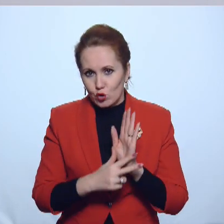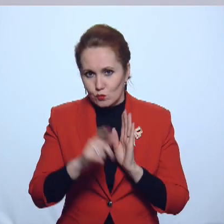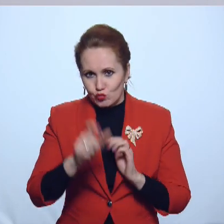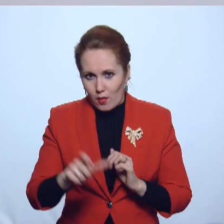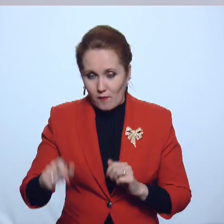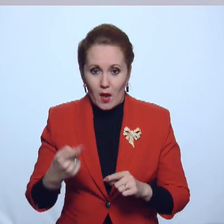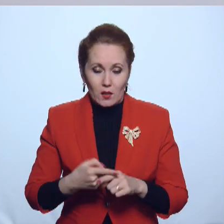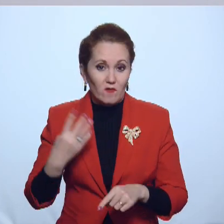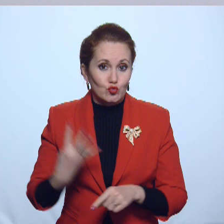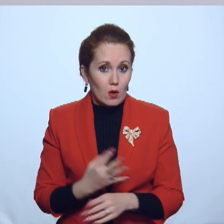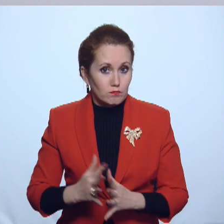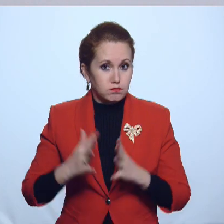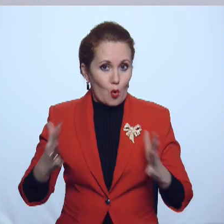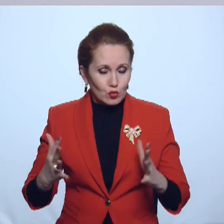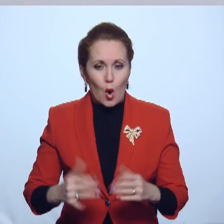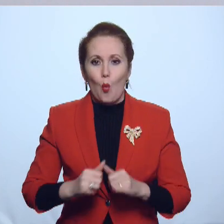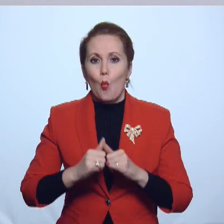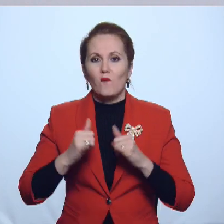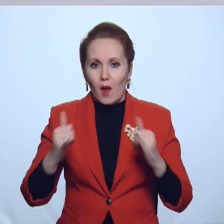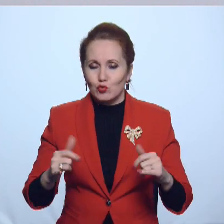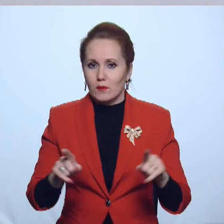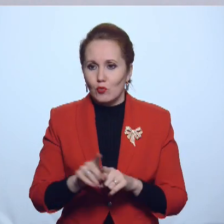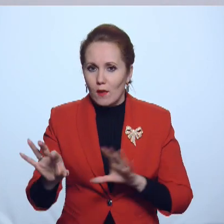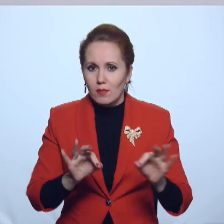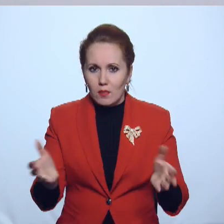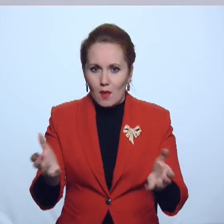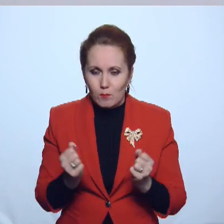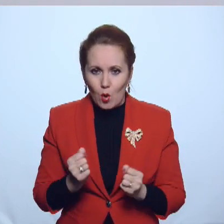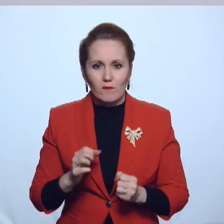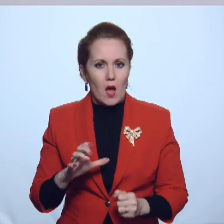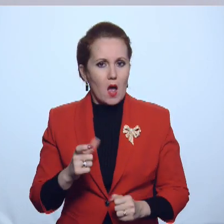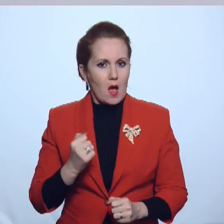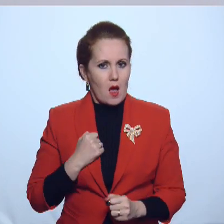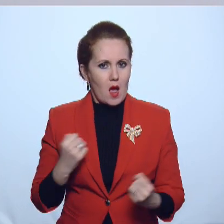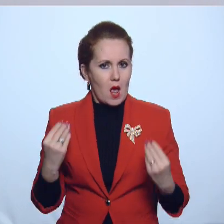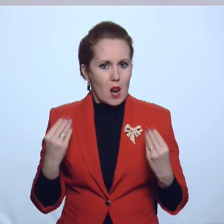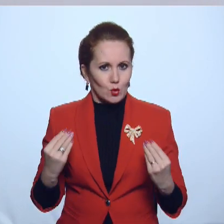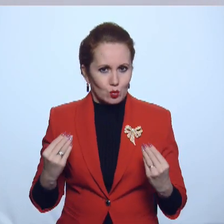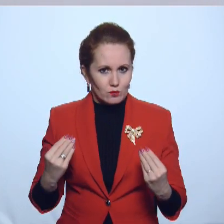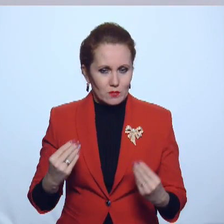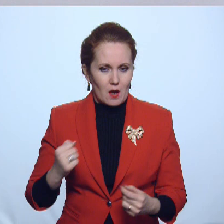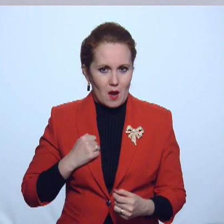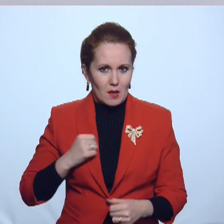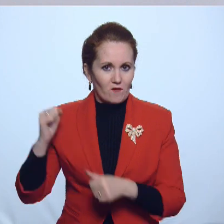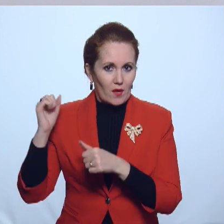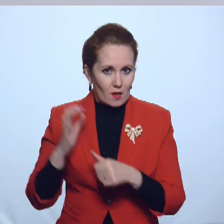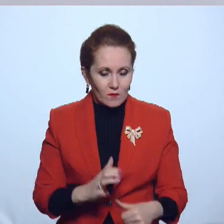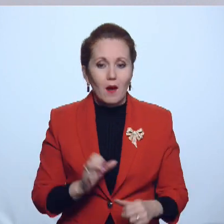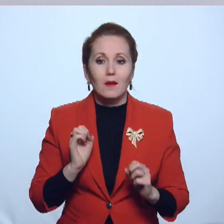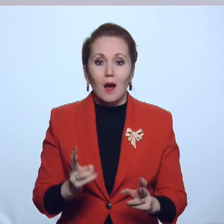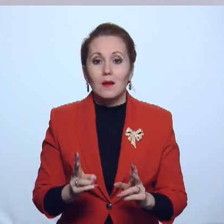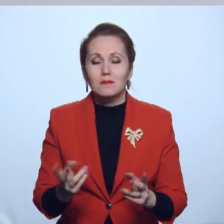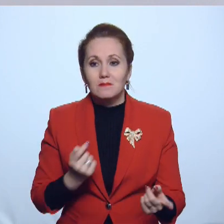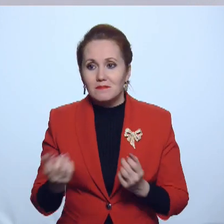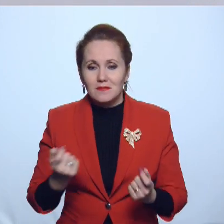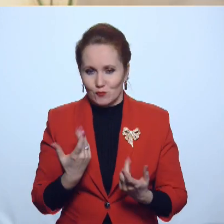году. Увеличен набор и в элиту российской армии, ВДВ. Как проходит осенне-зимний призыв в республике, расскажет Марина